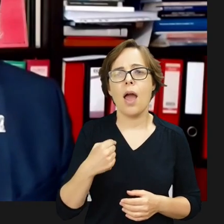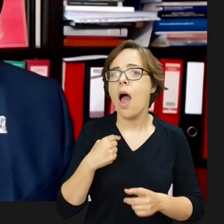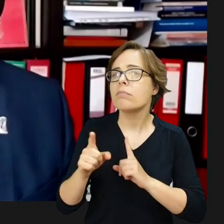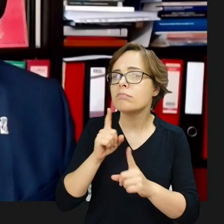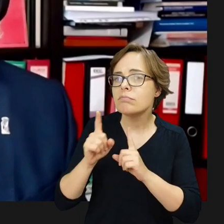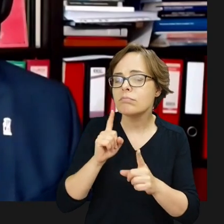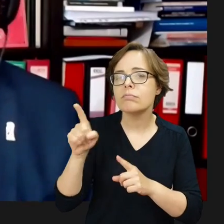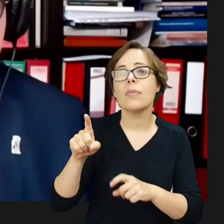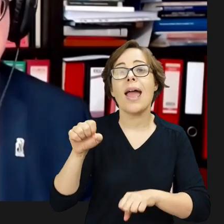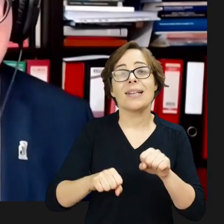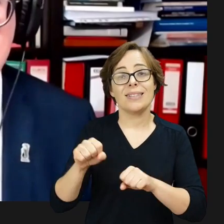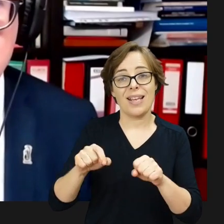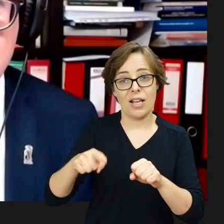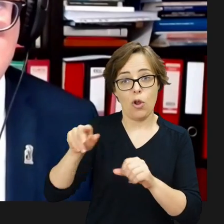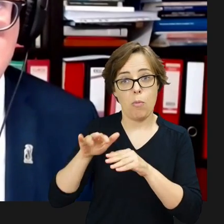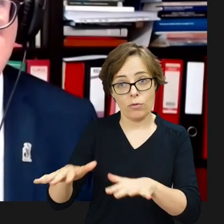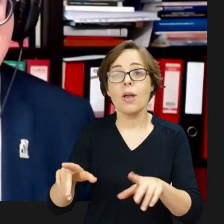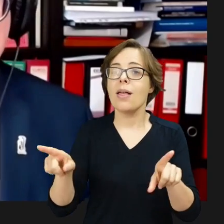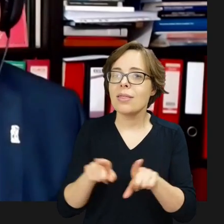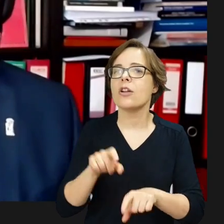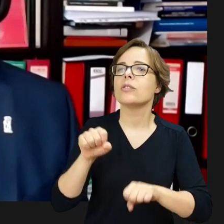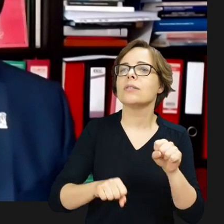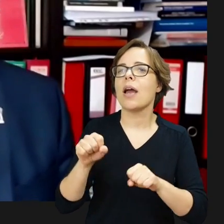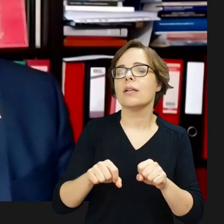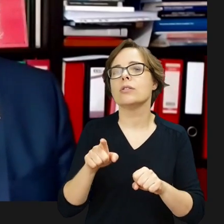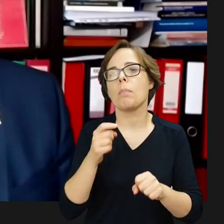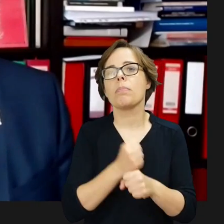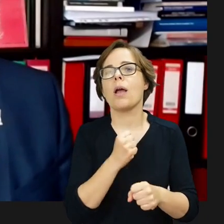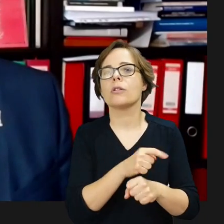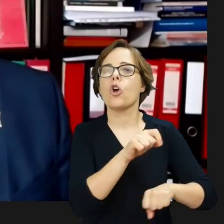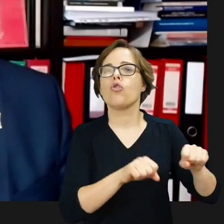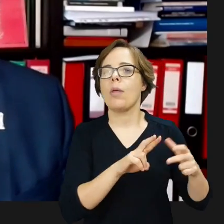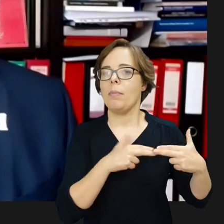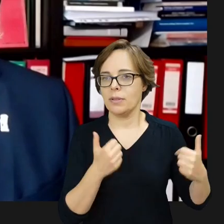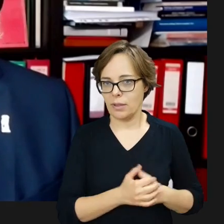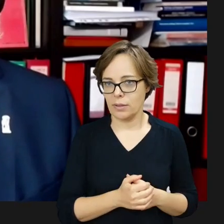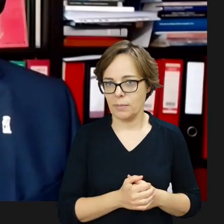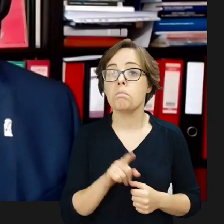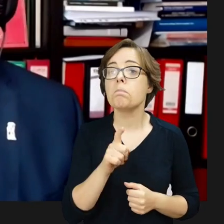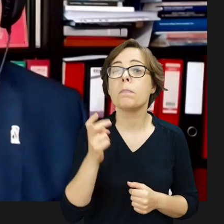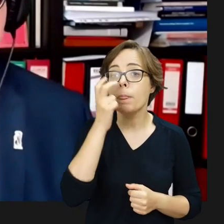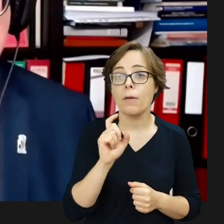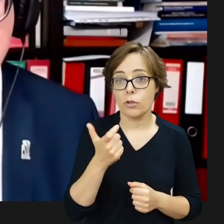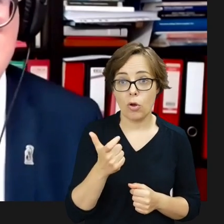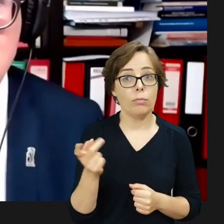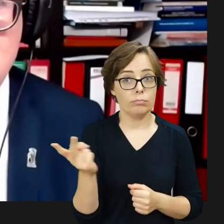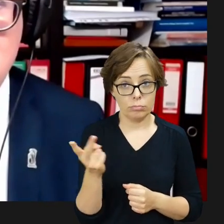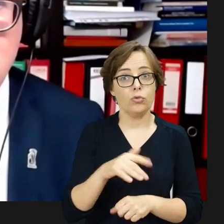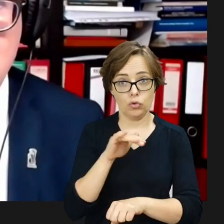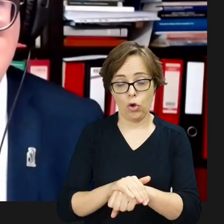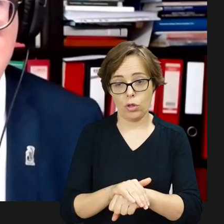sędziami powszechnymi, jak i z sędziami administracyjnymi. I co ciekawe, jest zgoda co do tego, że to powinno zostać w